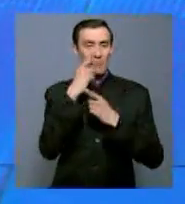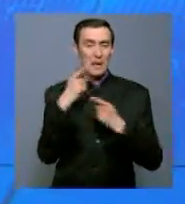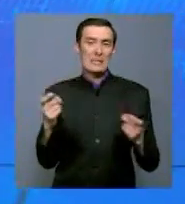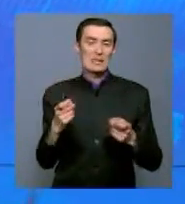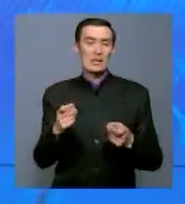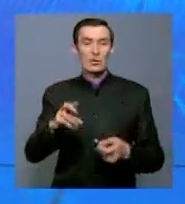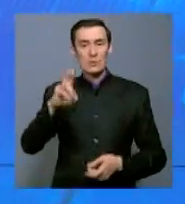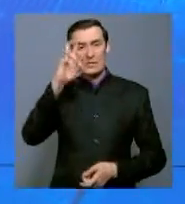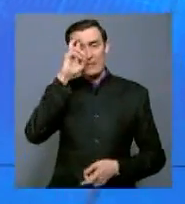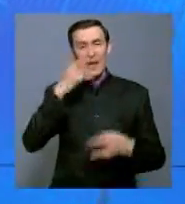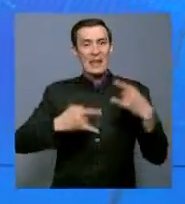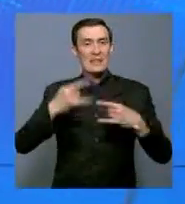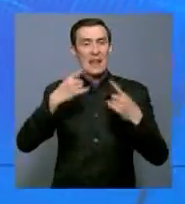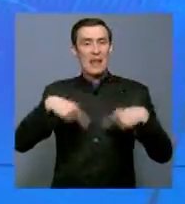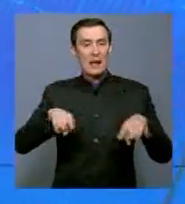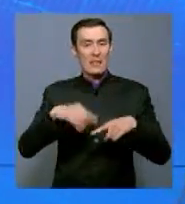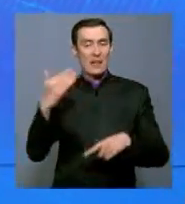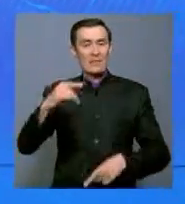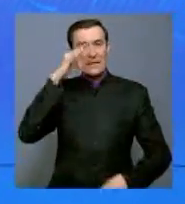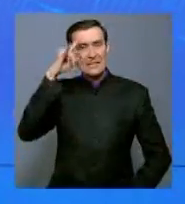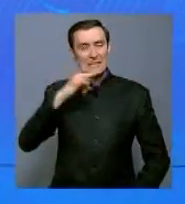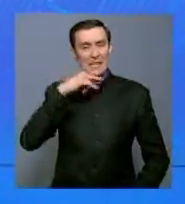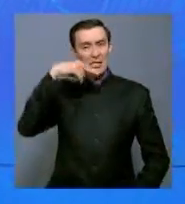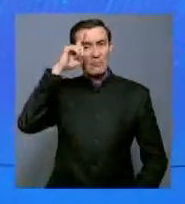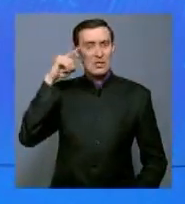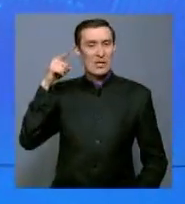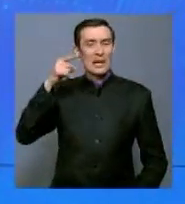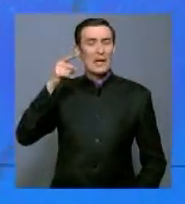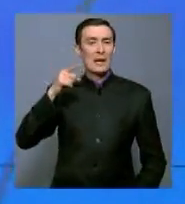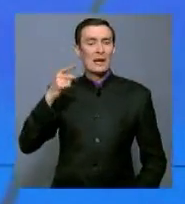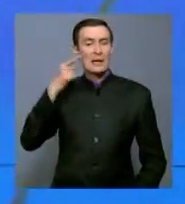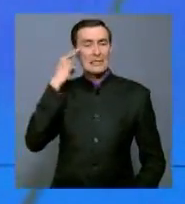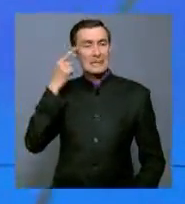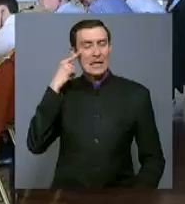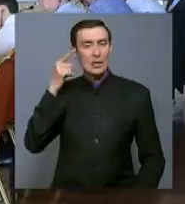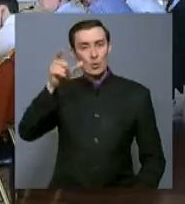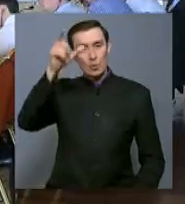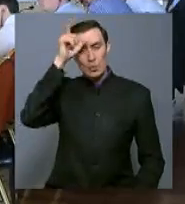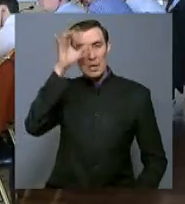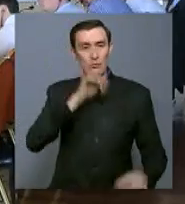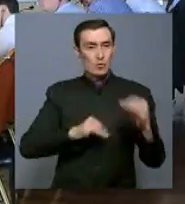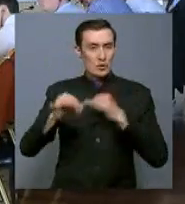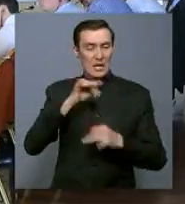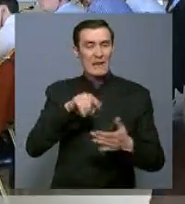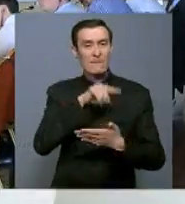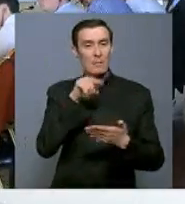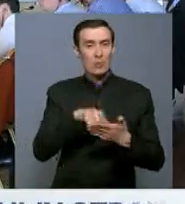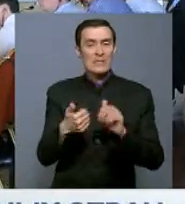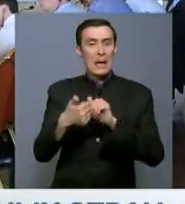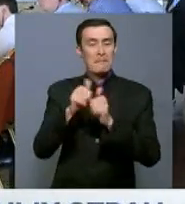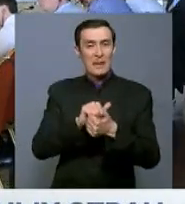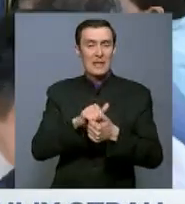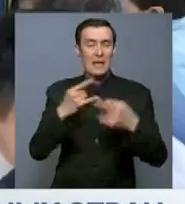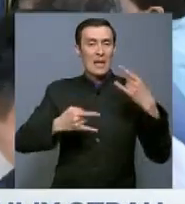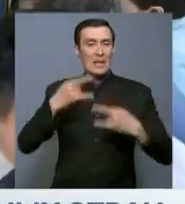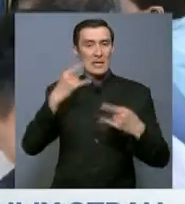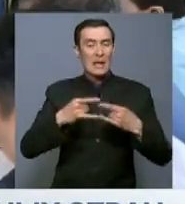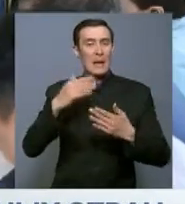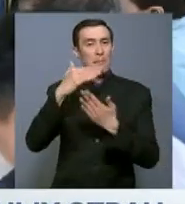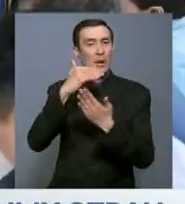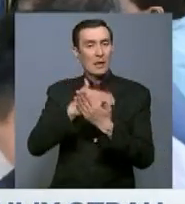медиа-менеджеры государственных телеканалов Казахстана, Азербайджана, Кыргызстана и Турции. Участники форума обсудили вопрос обмена телепродукции,